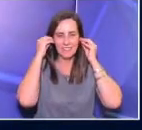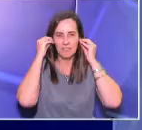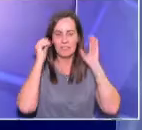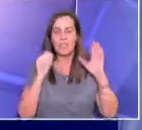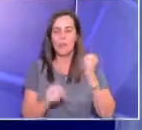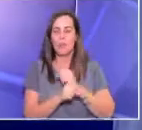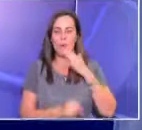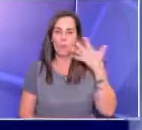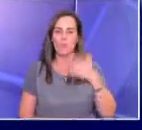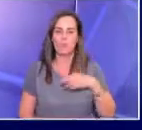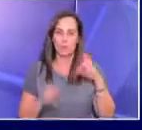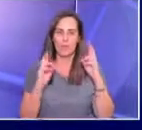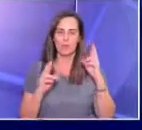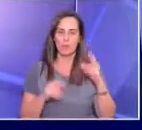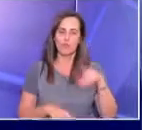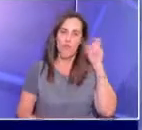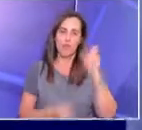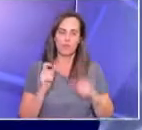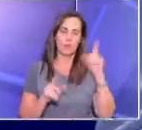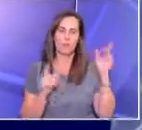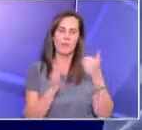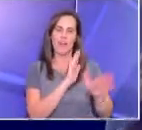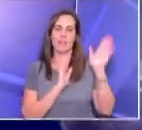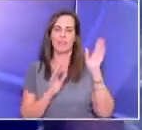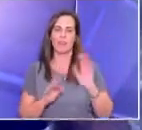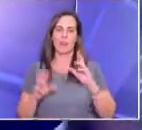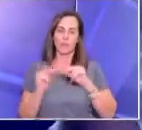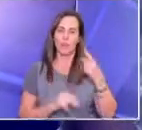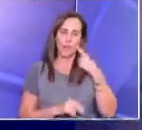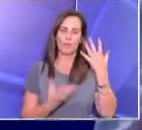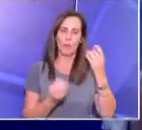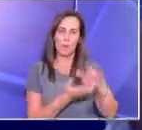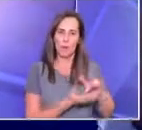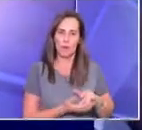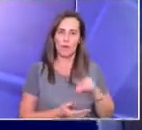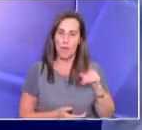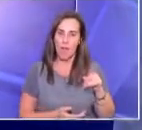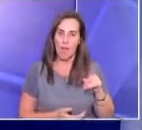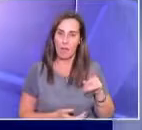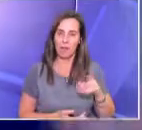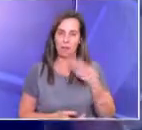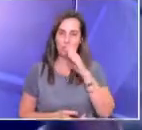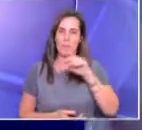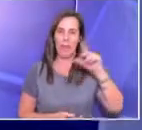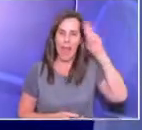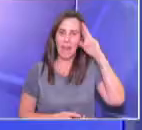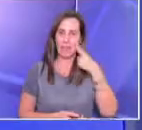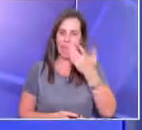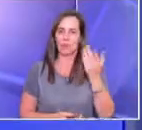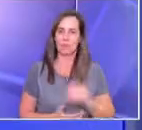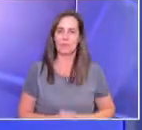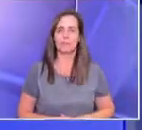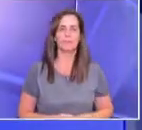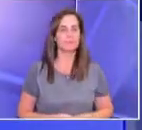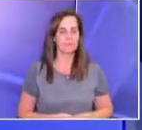עבודה 5 שנים, אני מאוד מקווה שהציבור יוותר. Okay. אותו דבר, ראינו בהרבה מקומות. הנה, אלקין הגדול, ראינו. תכף אנחנו גם נדבר